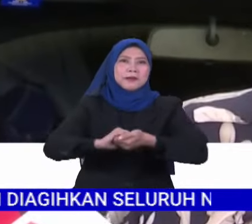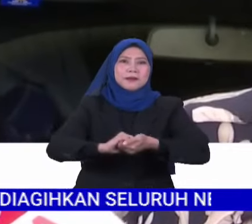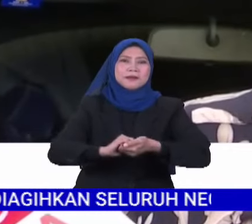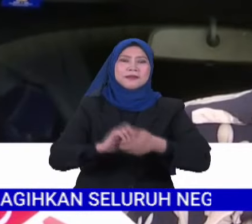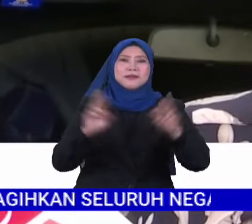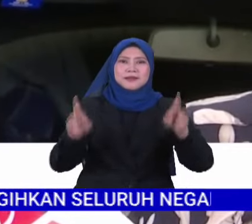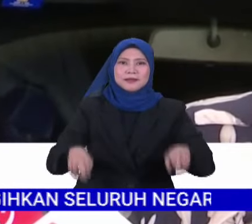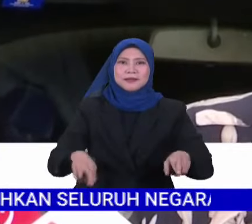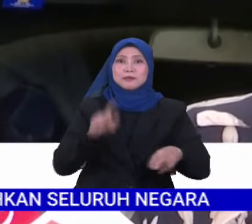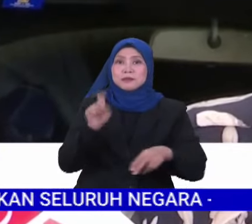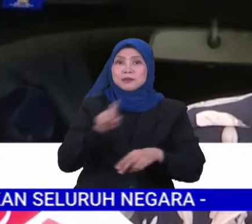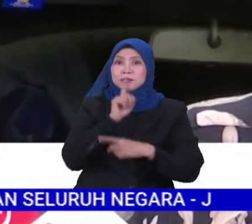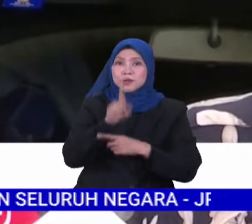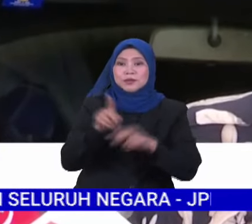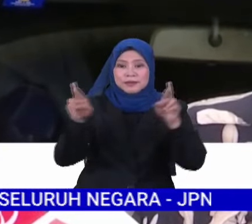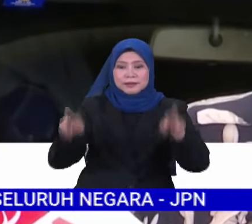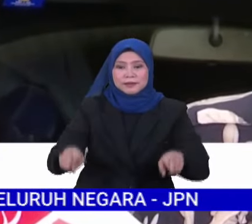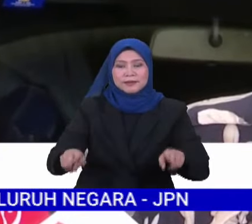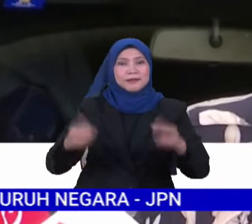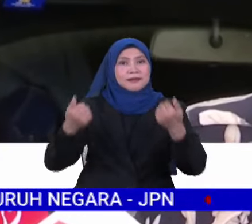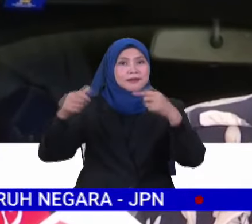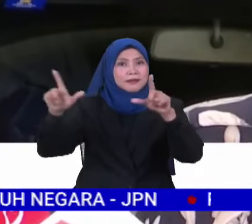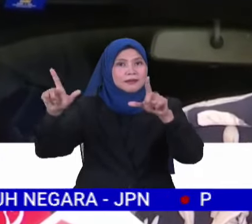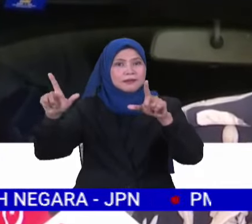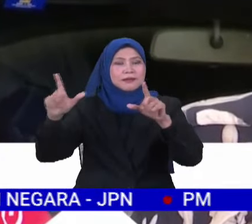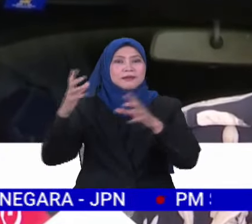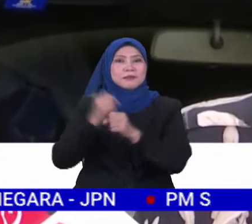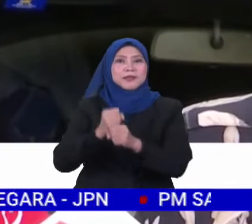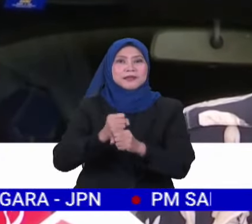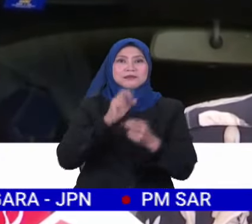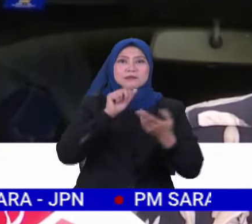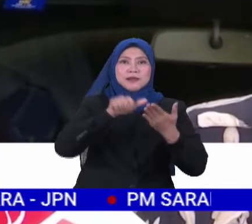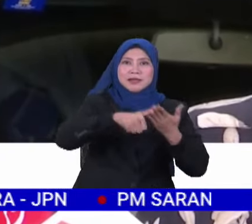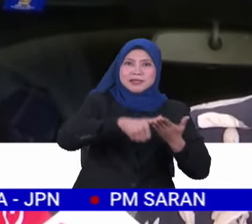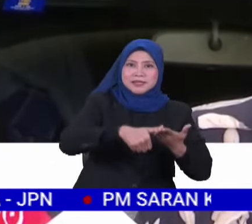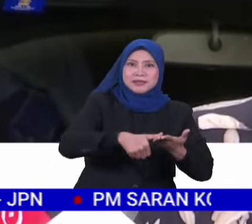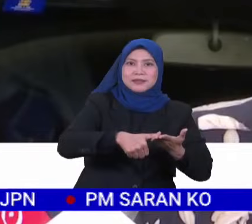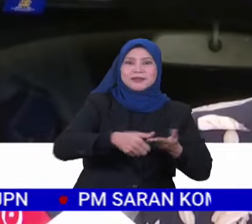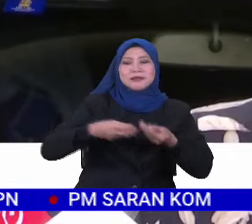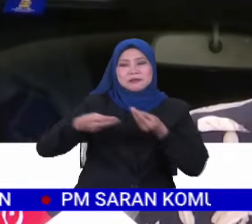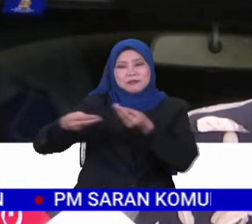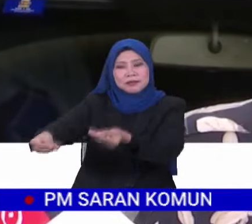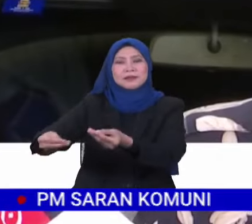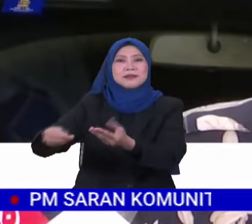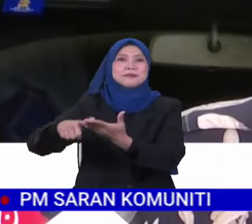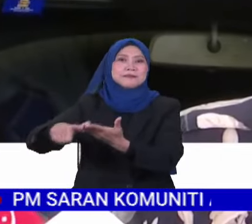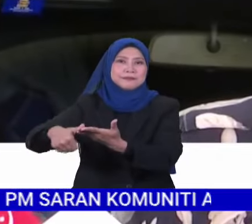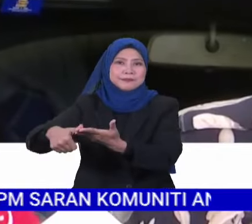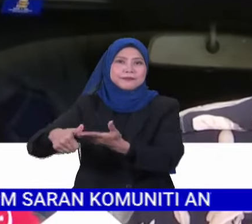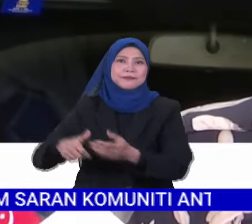kepada gaya dalam memastikan rakyat yang Layak mendapat dokumen mereka diberikan